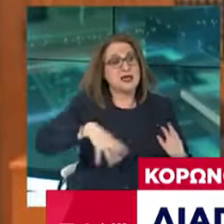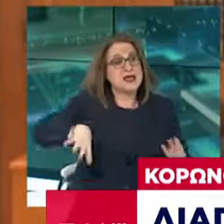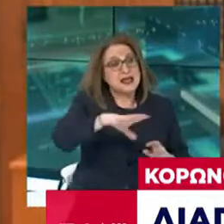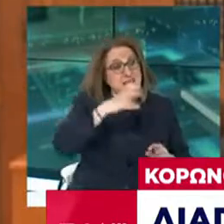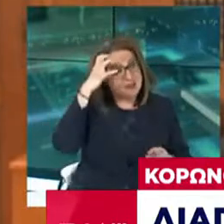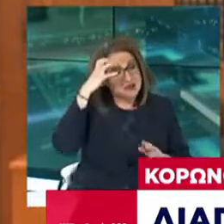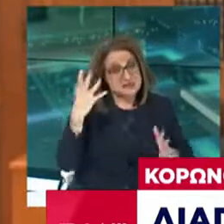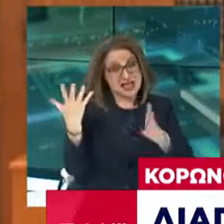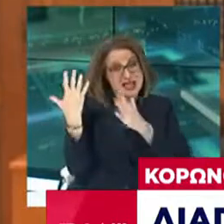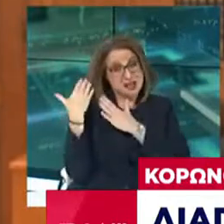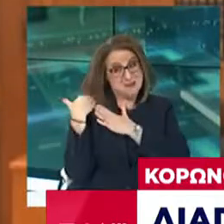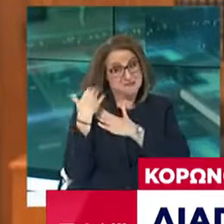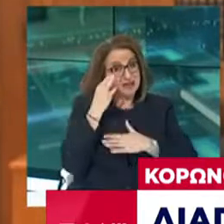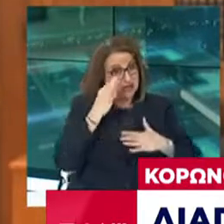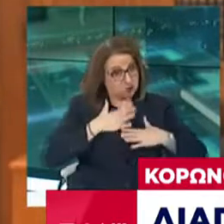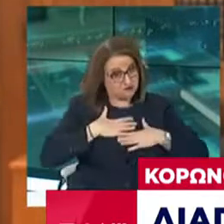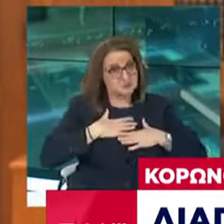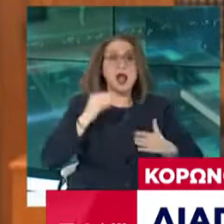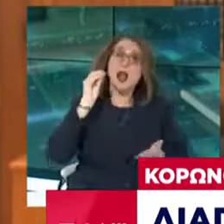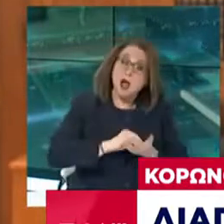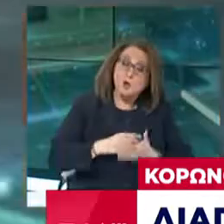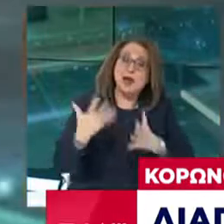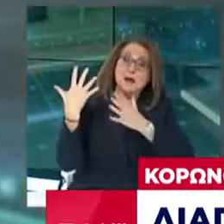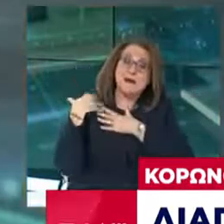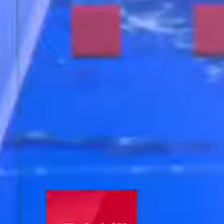για όλες τις Ελληνίδες και για όλους τους Έλληνες δίπλα μας.